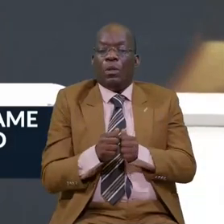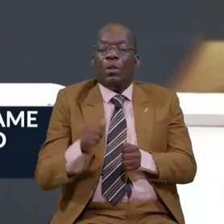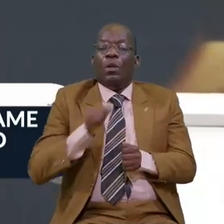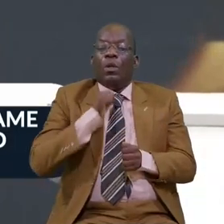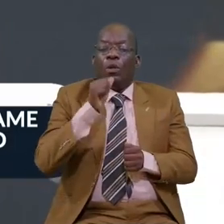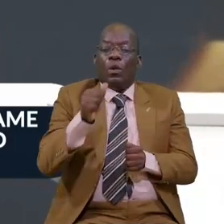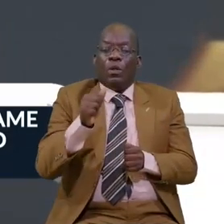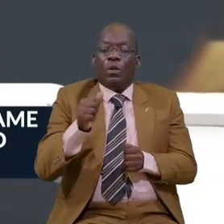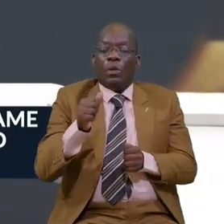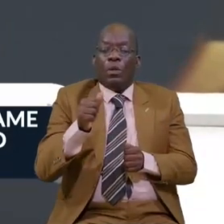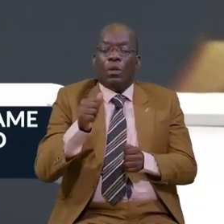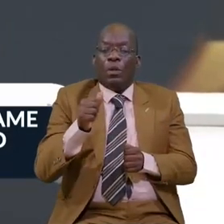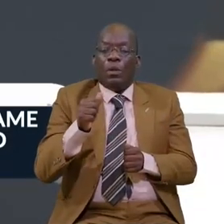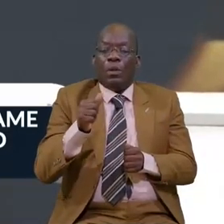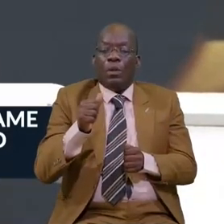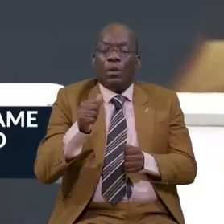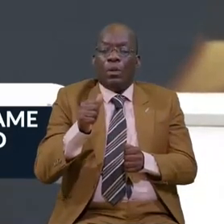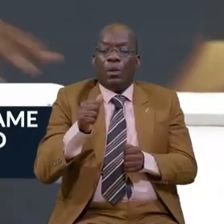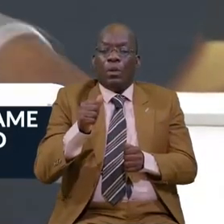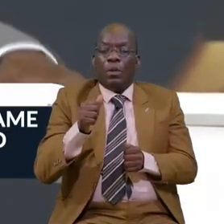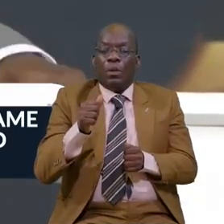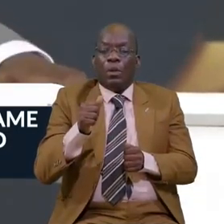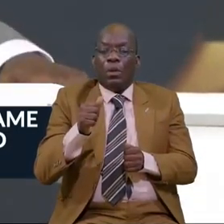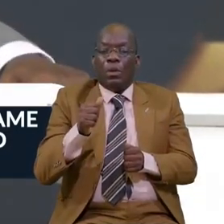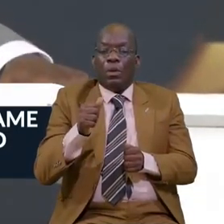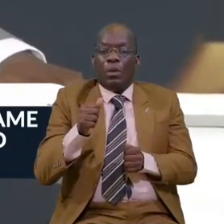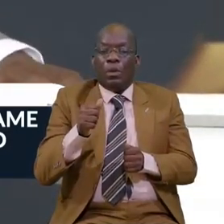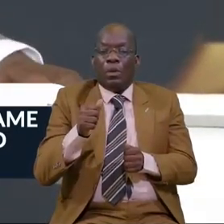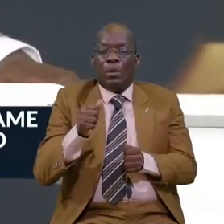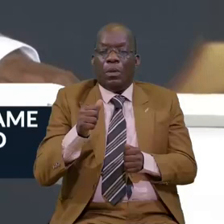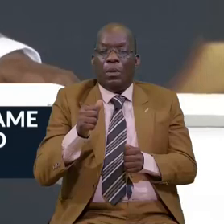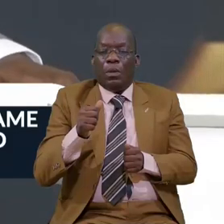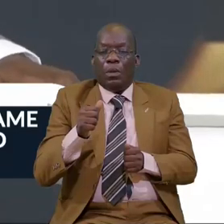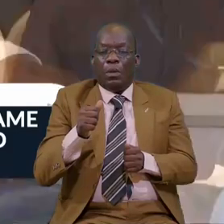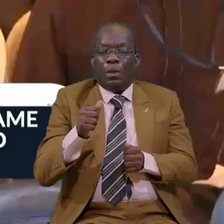éternellement, avec la provision inexhaustible,